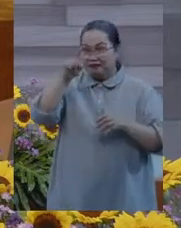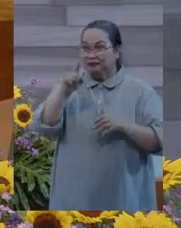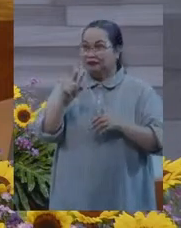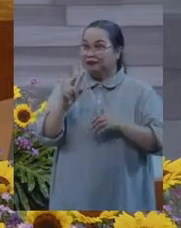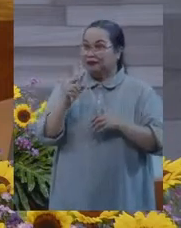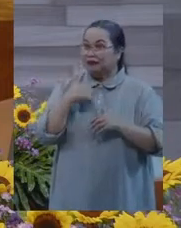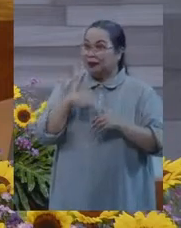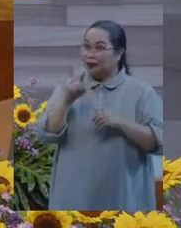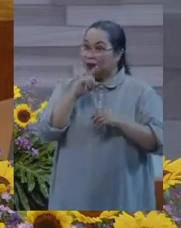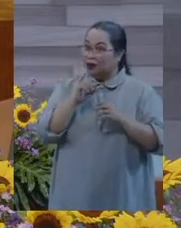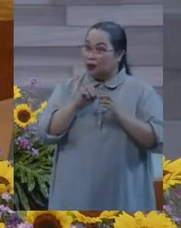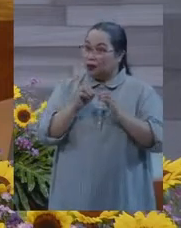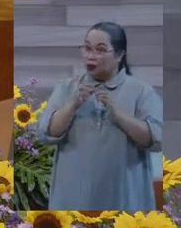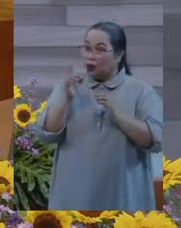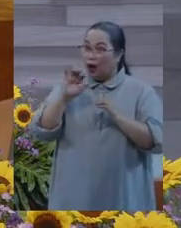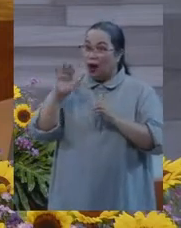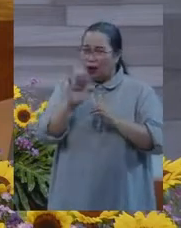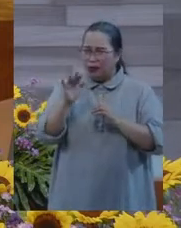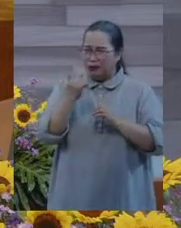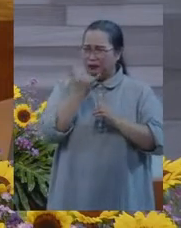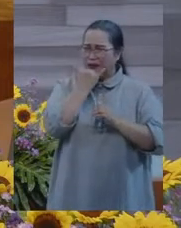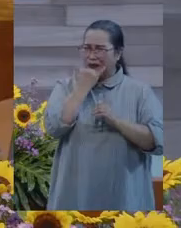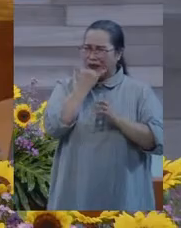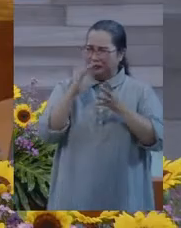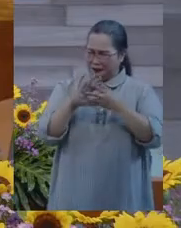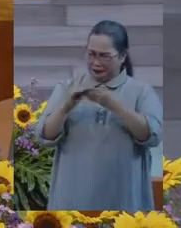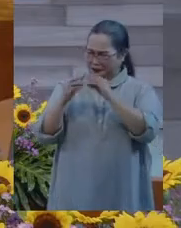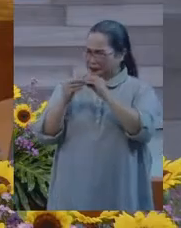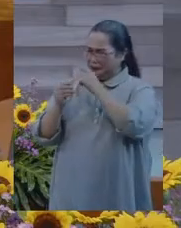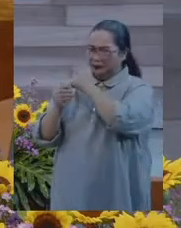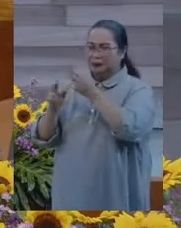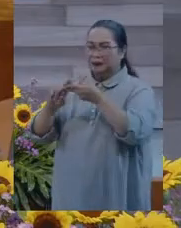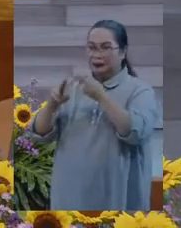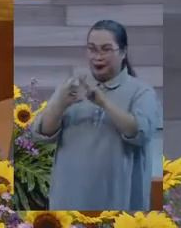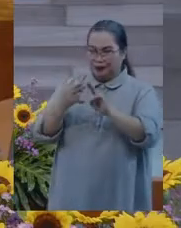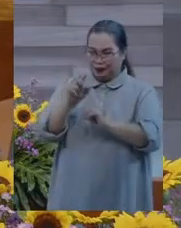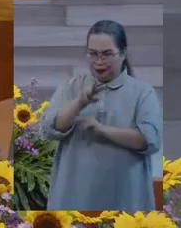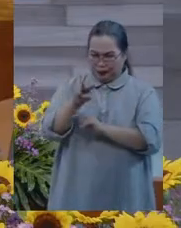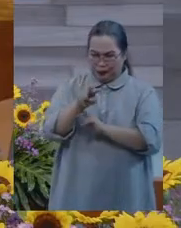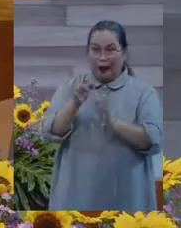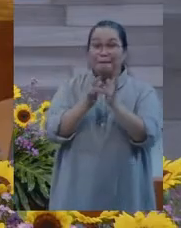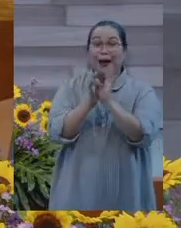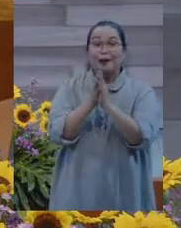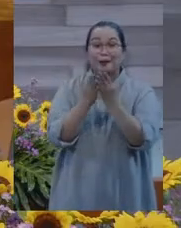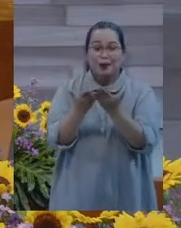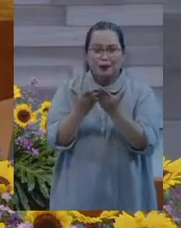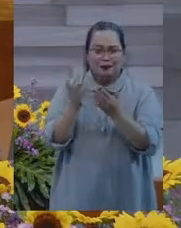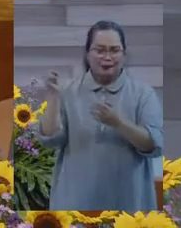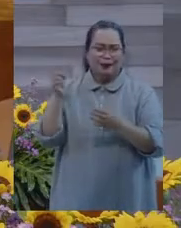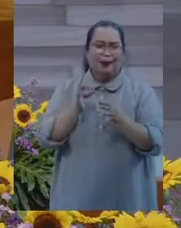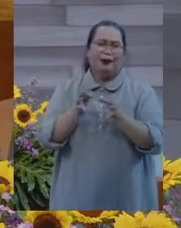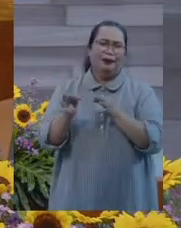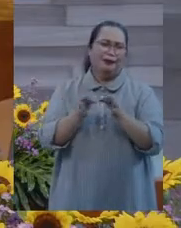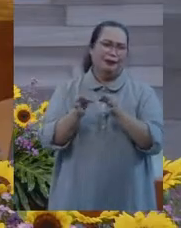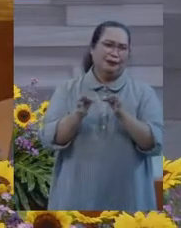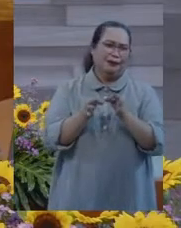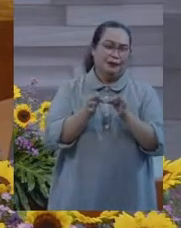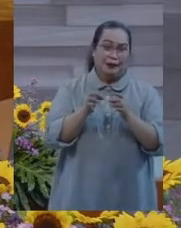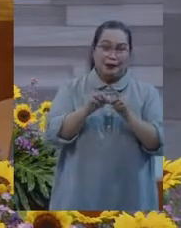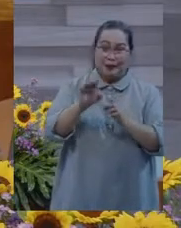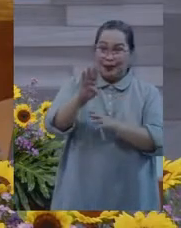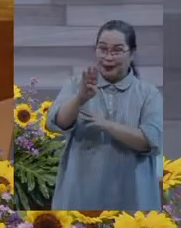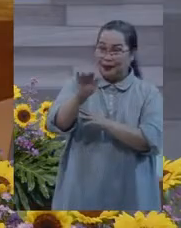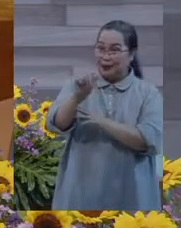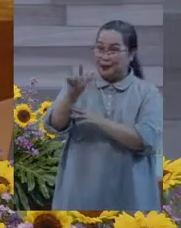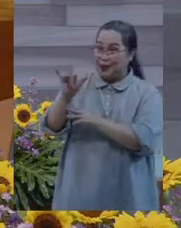to Balaam's error. Mahaba pong kwento na to, Numbers 22 hanggang 25, hindi ko na po i-detalye, pero si Balaam po